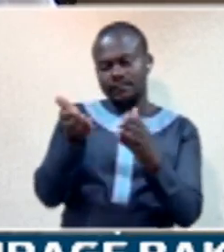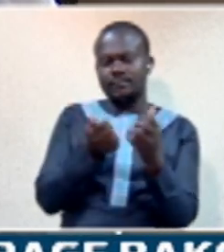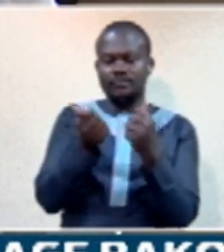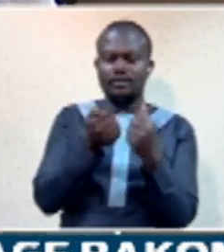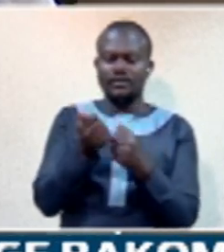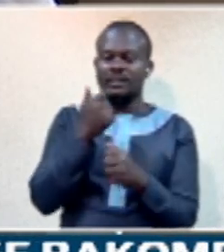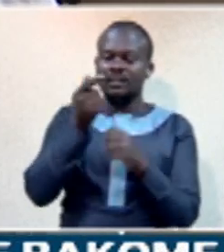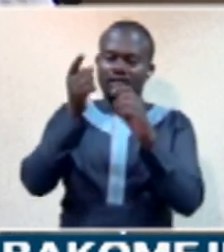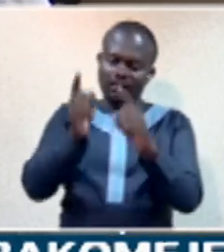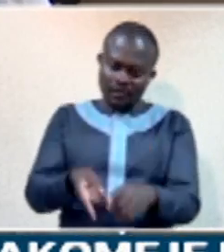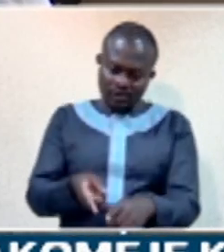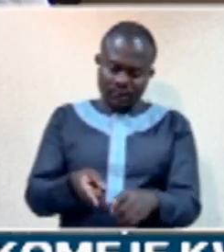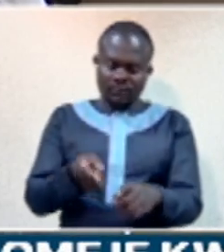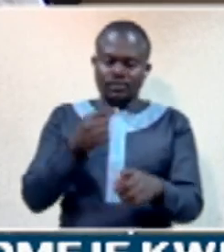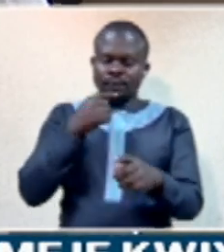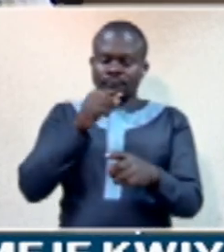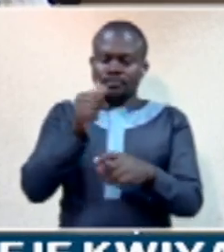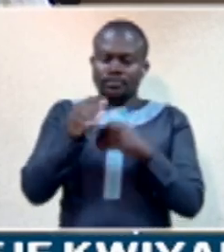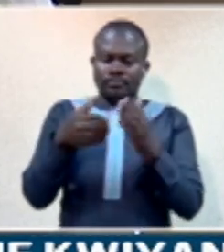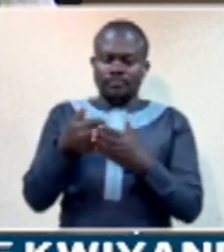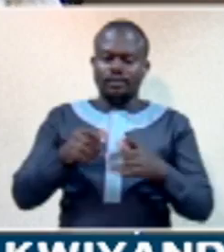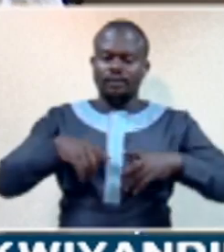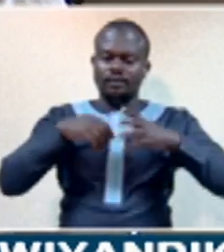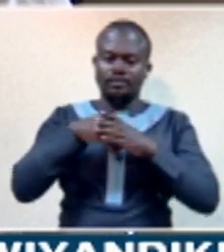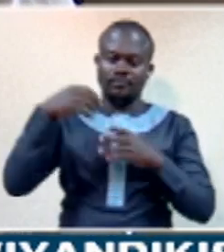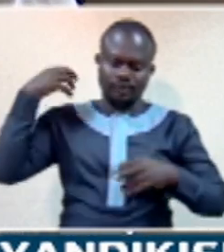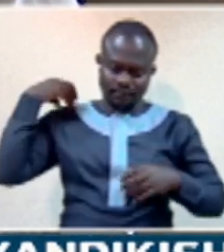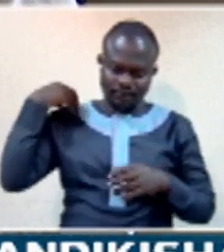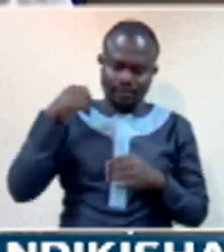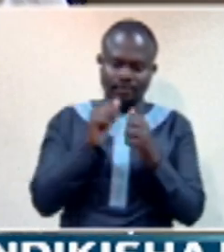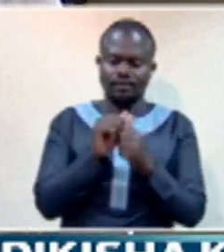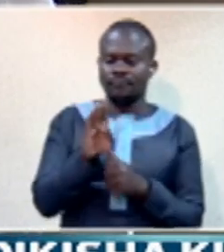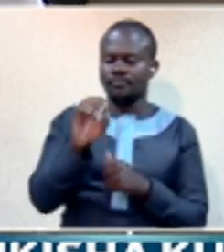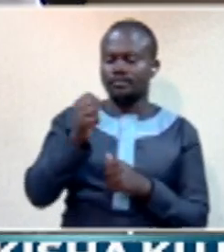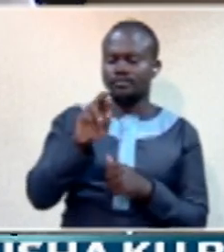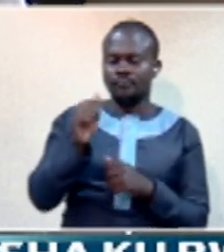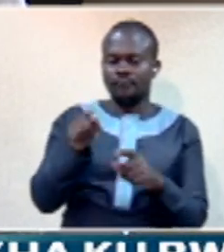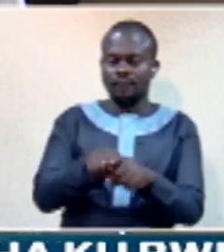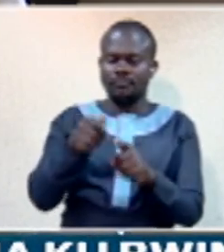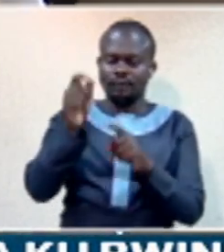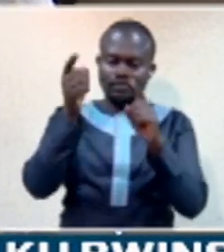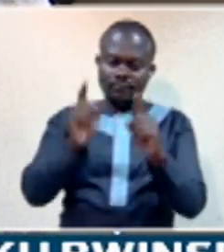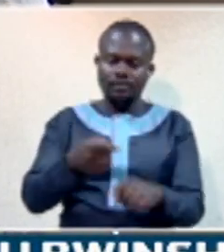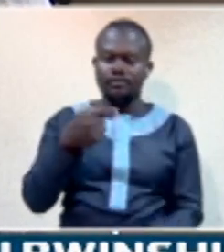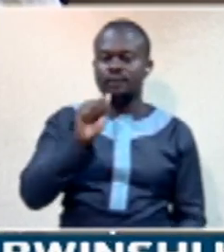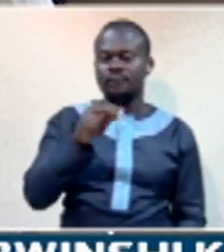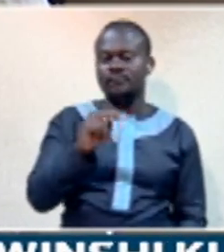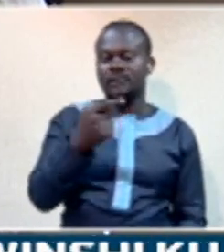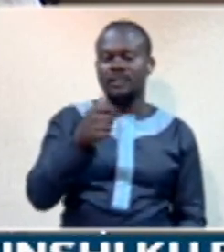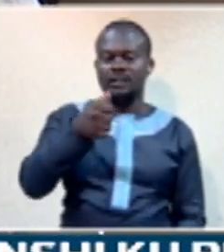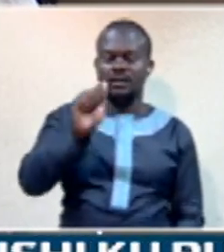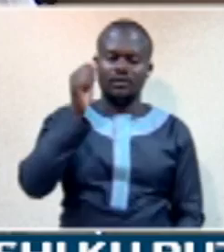yavuze byuzi izagera. Hari abatuye Nyamata na Bugesera ntabwo nabo bari kubasha kugera Gahanga byuze niho